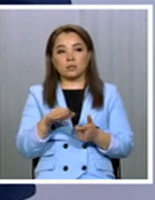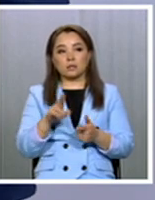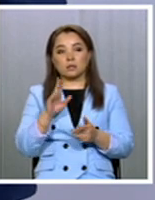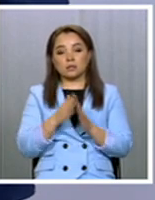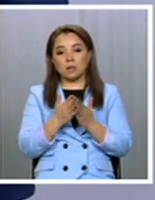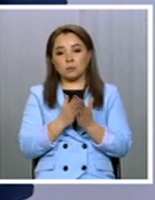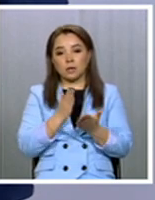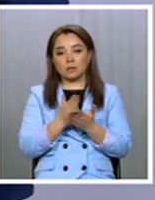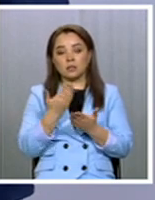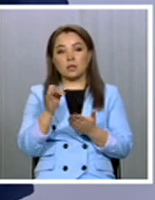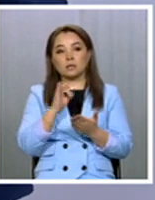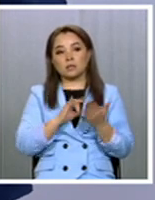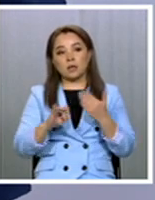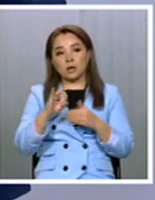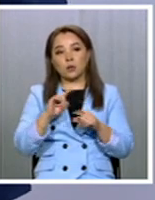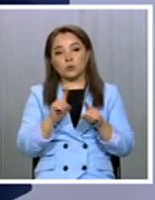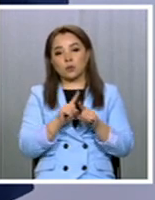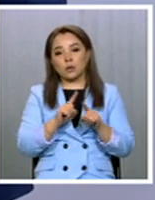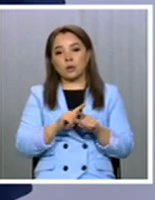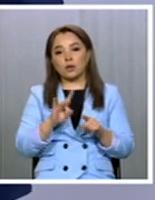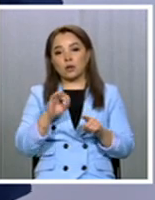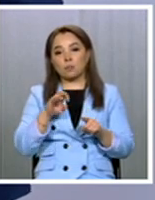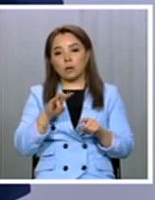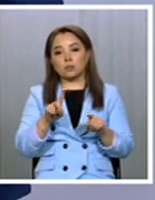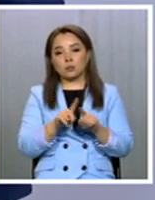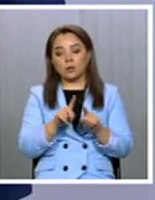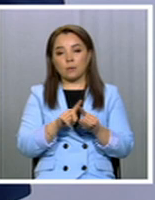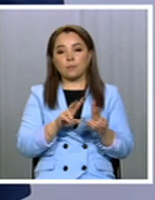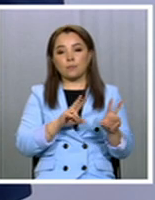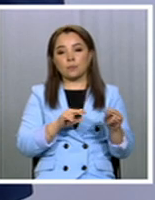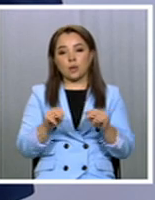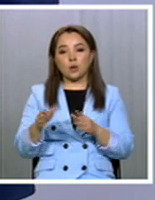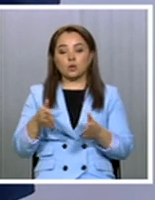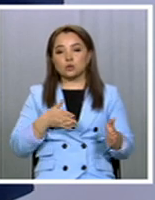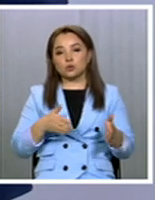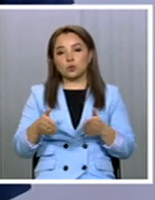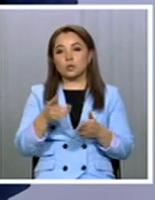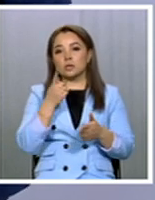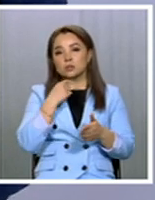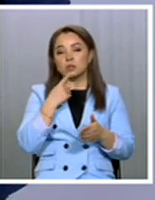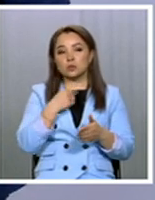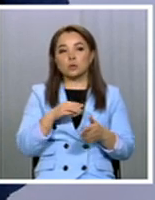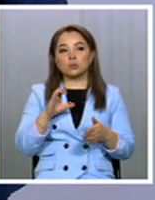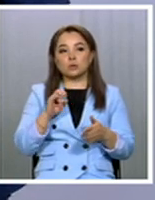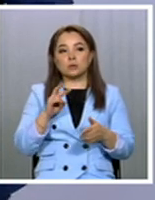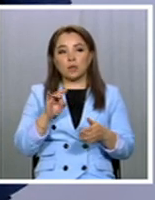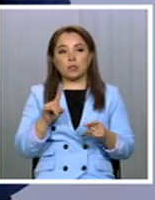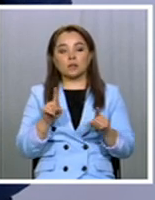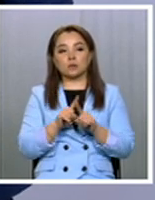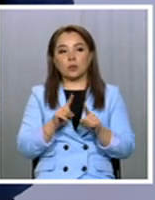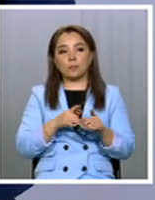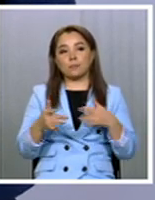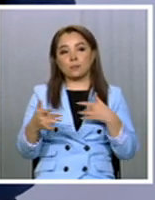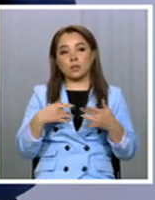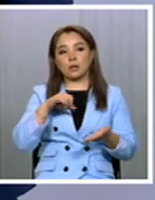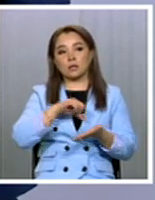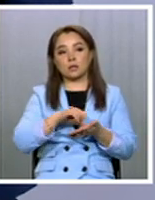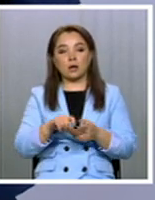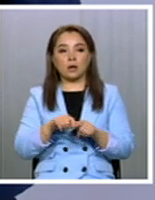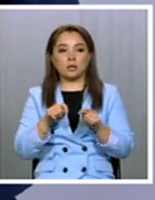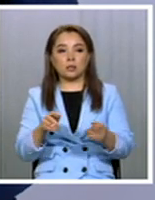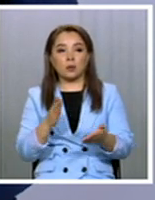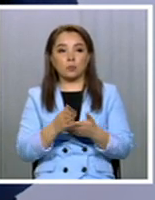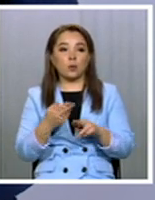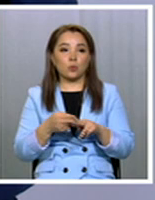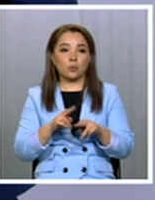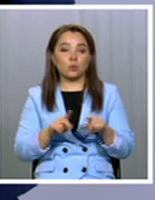тарихи мемуралдық романы, Бақыт жолында қызыл сұңқарлар пьесалары жарық көрді. Енді осы